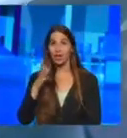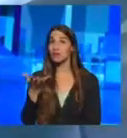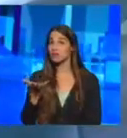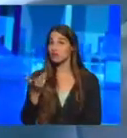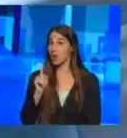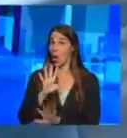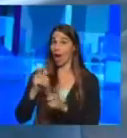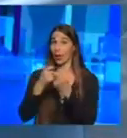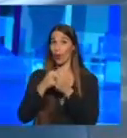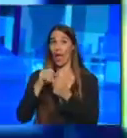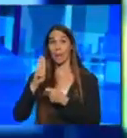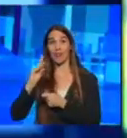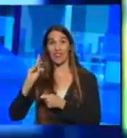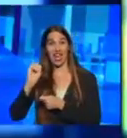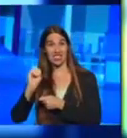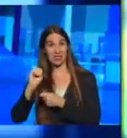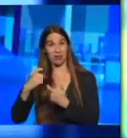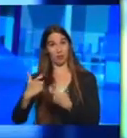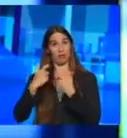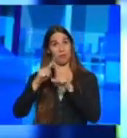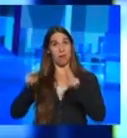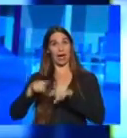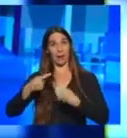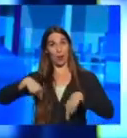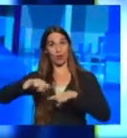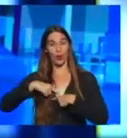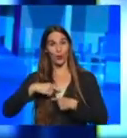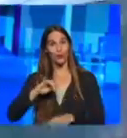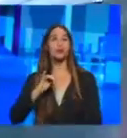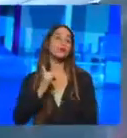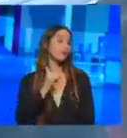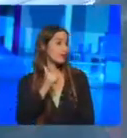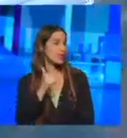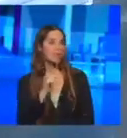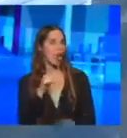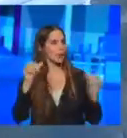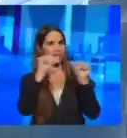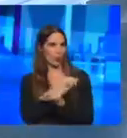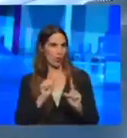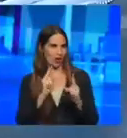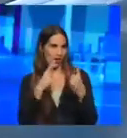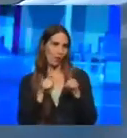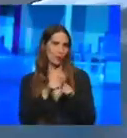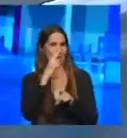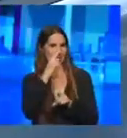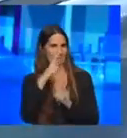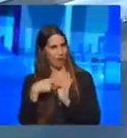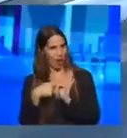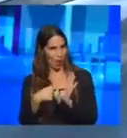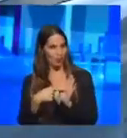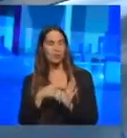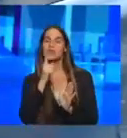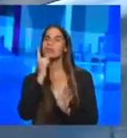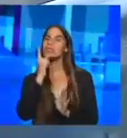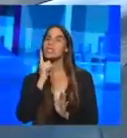ארגוני ה-BDS מחרימים אותנו. כן, זה לא רק גליץ', זאת אומרת, זה לא טעות שקרתה וזהו, כמו שמנסים להציג את זה. חייבים לשים